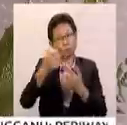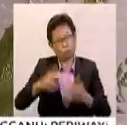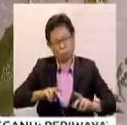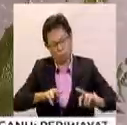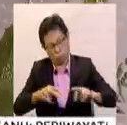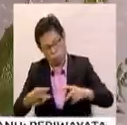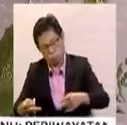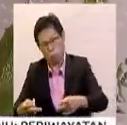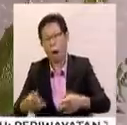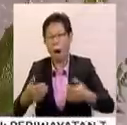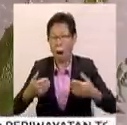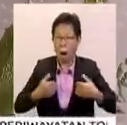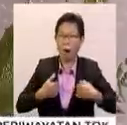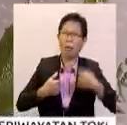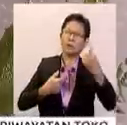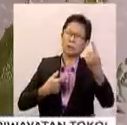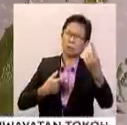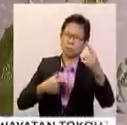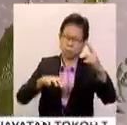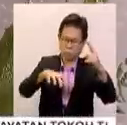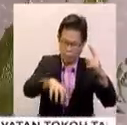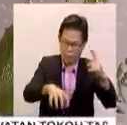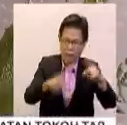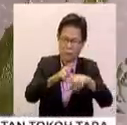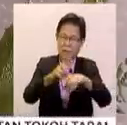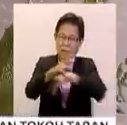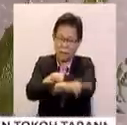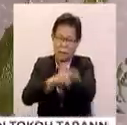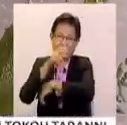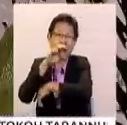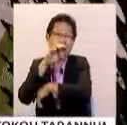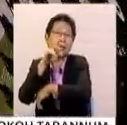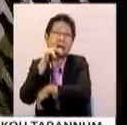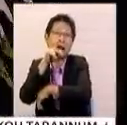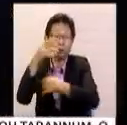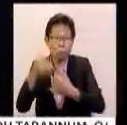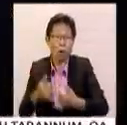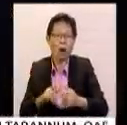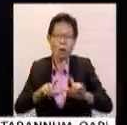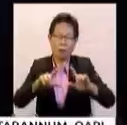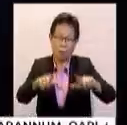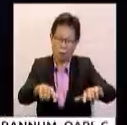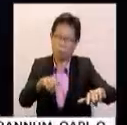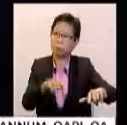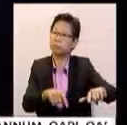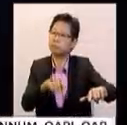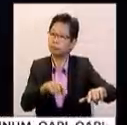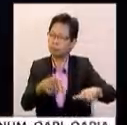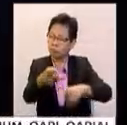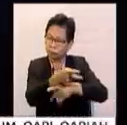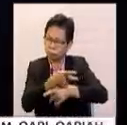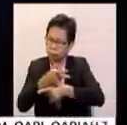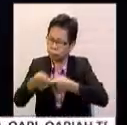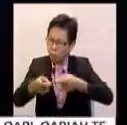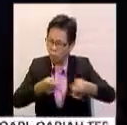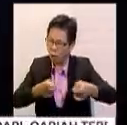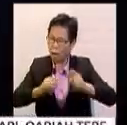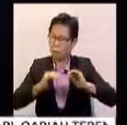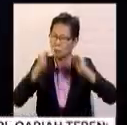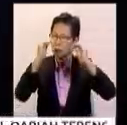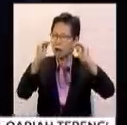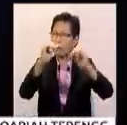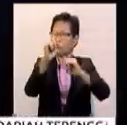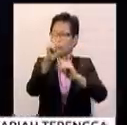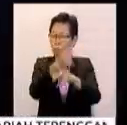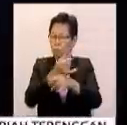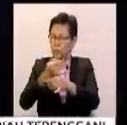menyebabkan terdapat satu kawasan di negeri Kedah ketika ini telah pun diletakkan di bawah pengawasan tahap satu